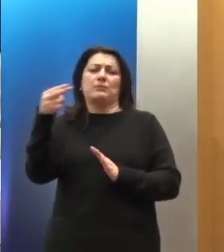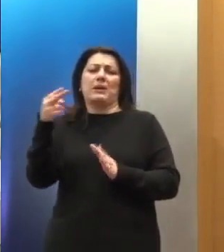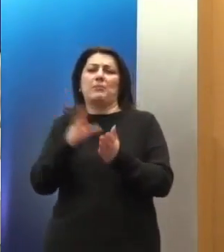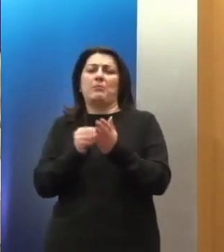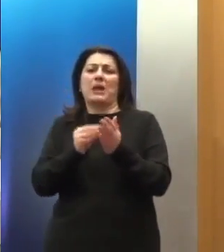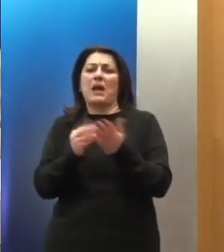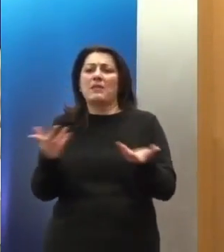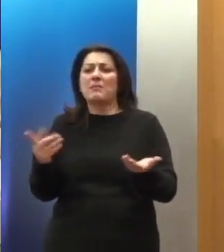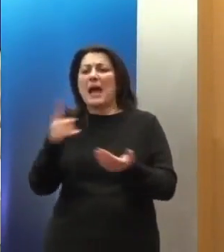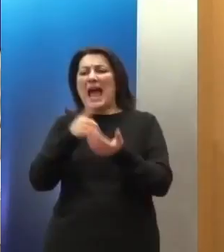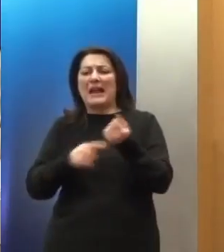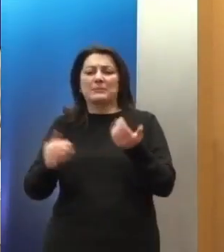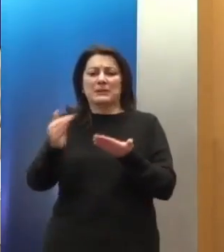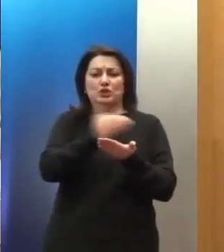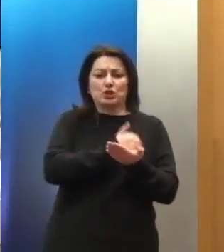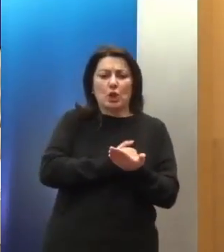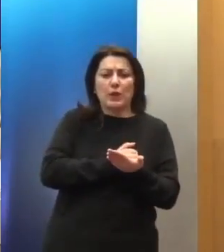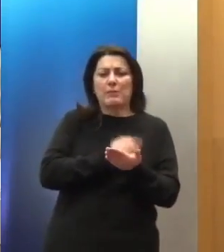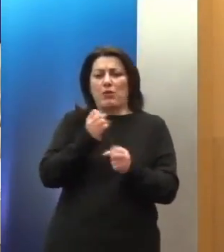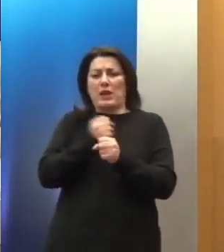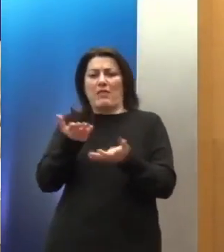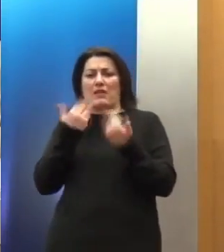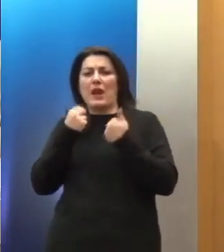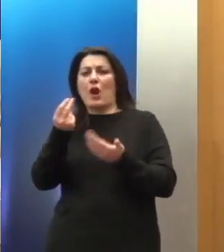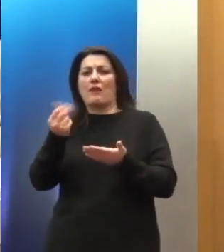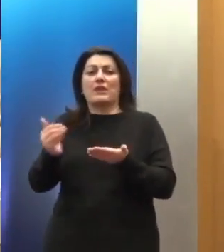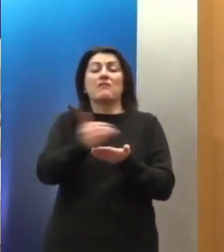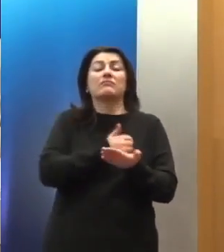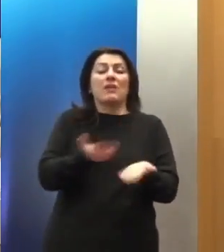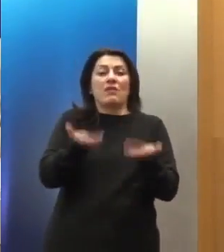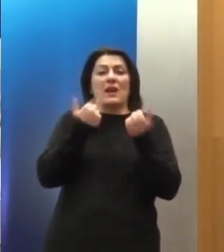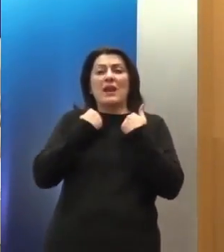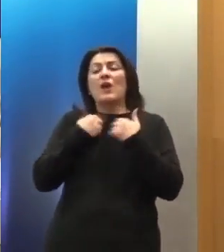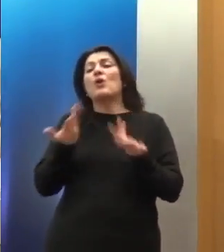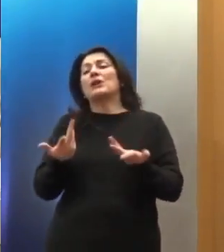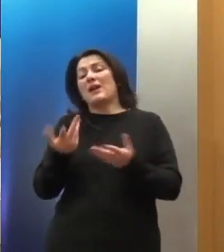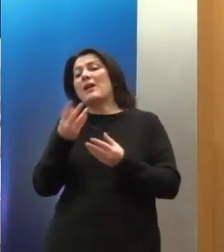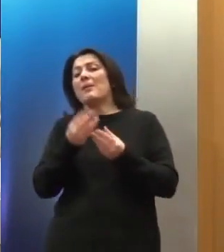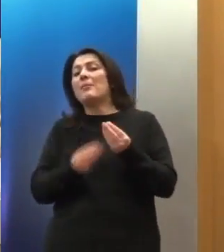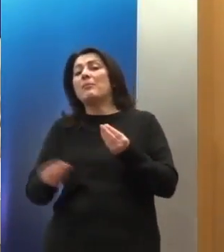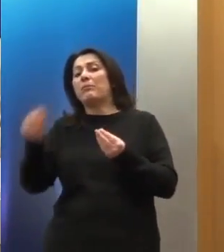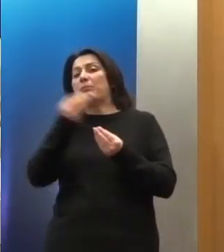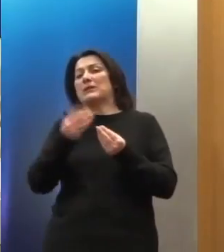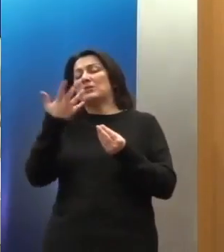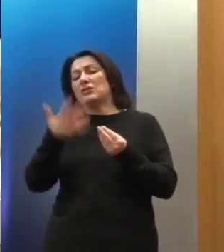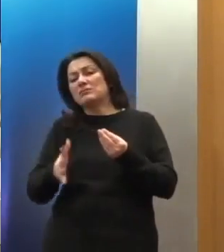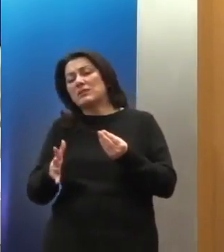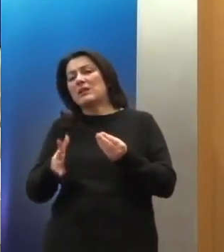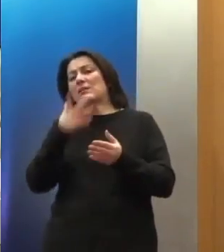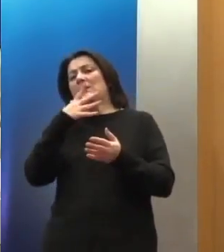έλλειψη εισοδήματος, αλλά όχι μόνο. Ειδικά για τη μακροχρόνια ανεργία είναι γνωστά τα αποτελέσματα από